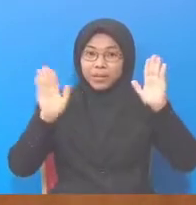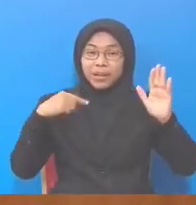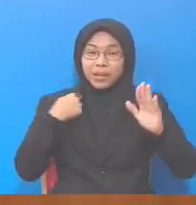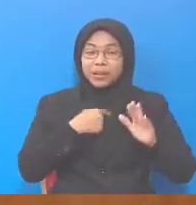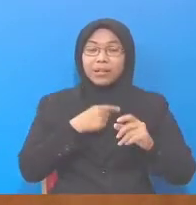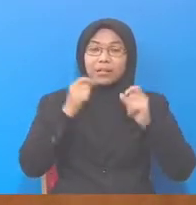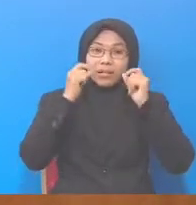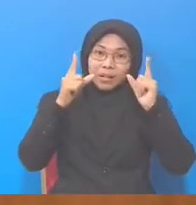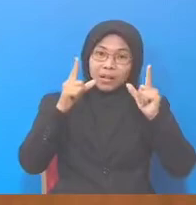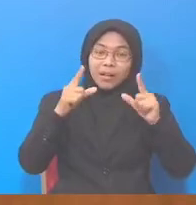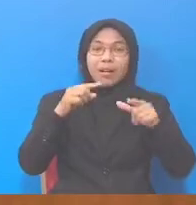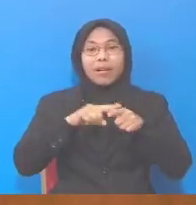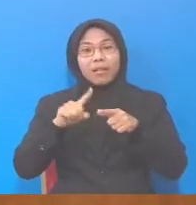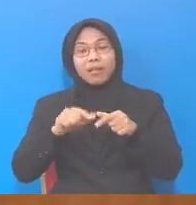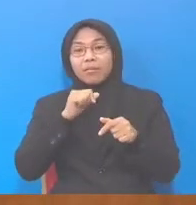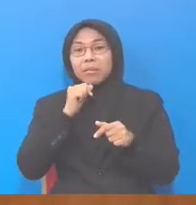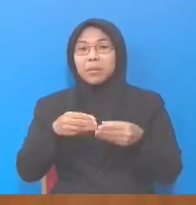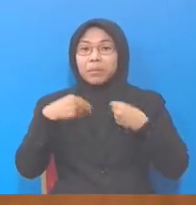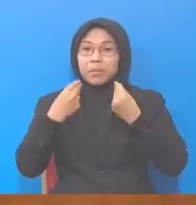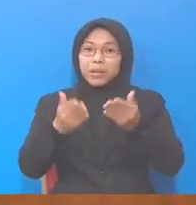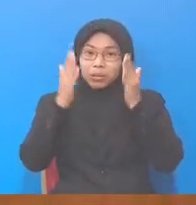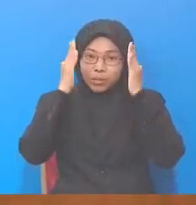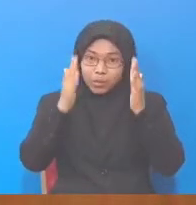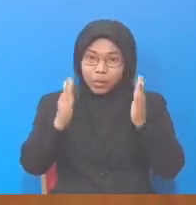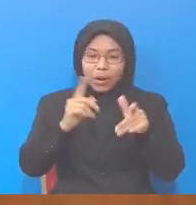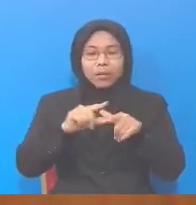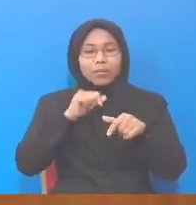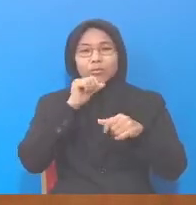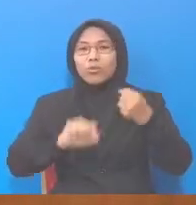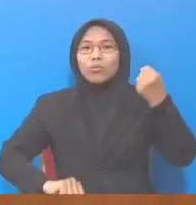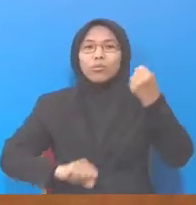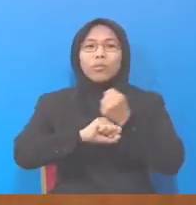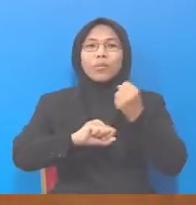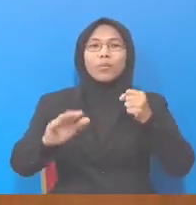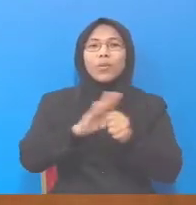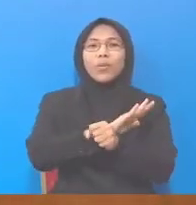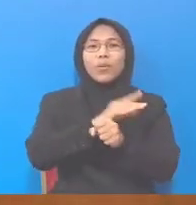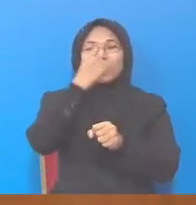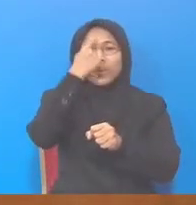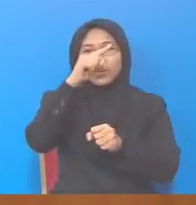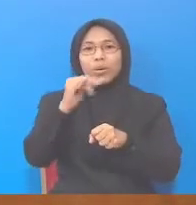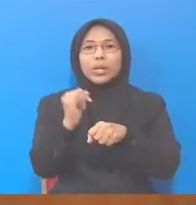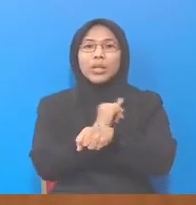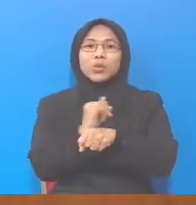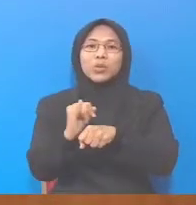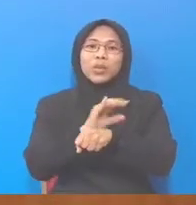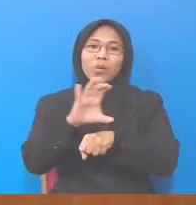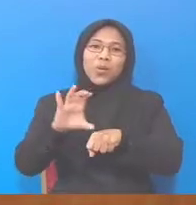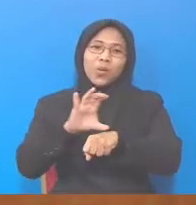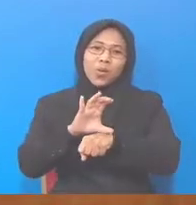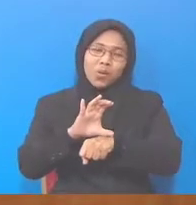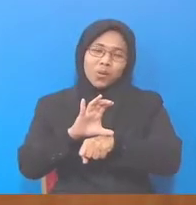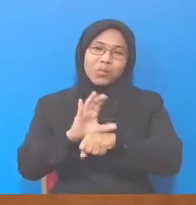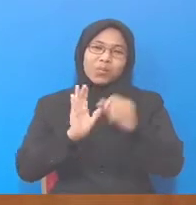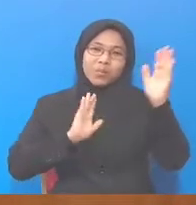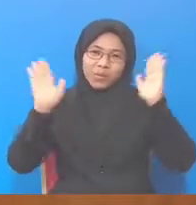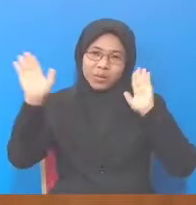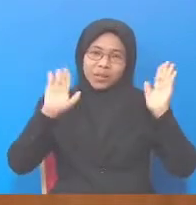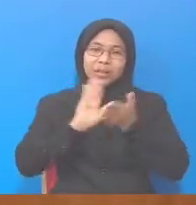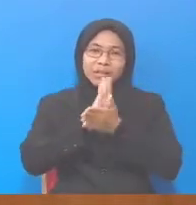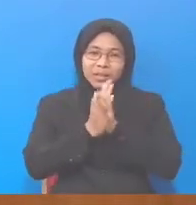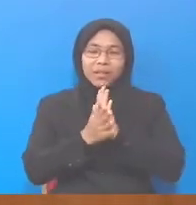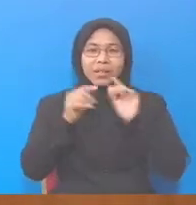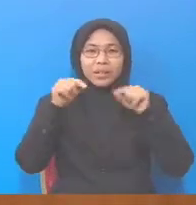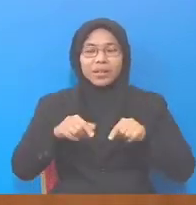sedang tidak sedang tidak memberi tumpuan dan tidak memberi sokongan penuh kepada industri Koko negara kita jadi saya